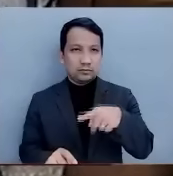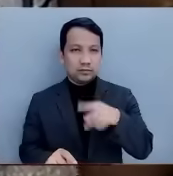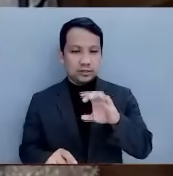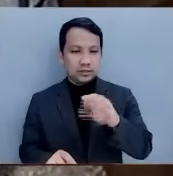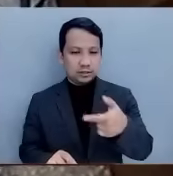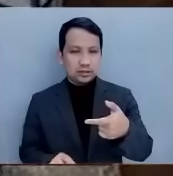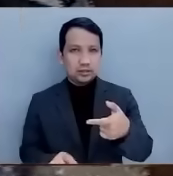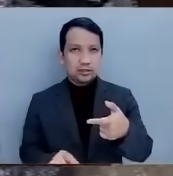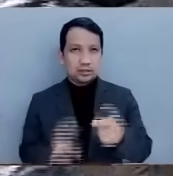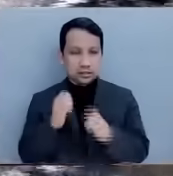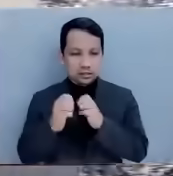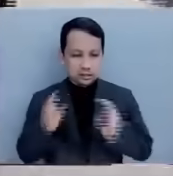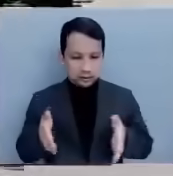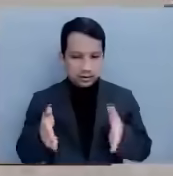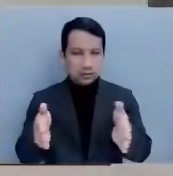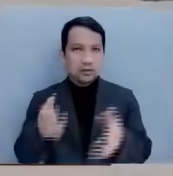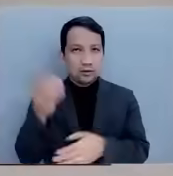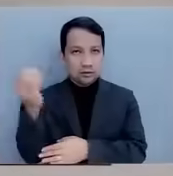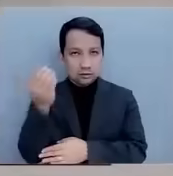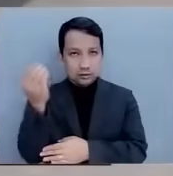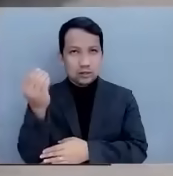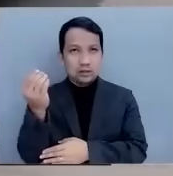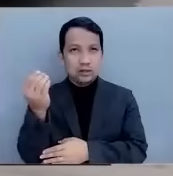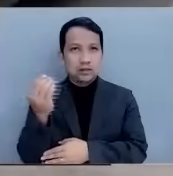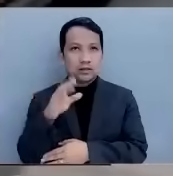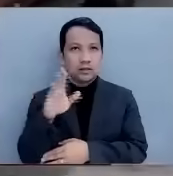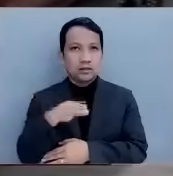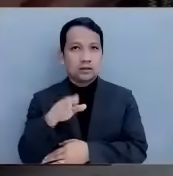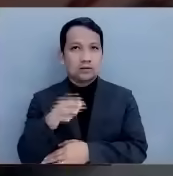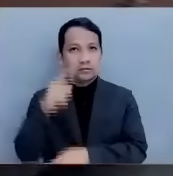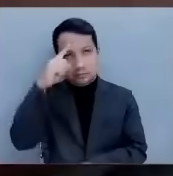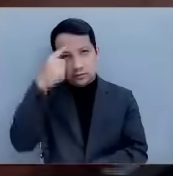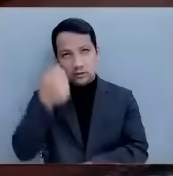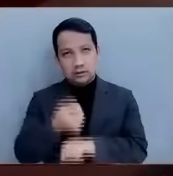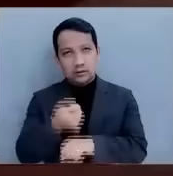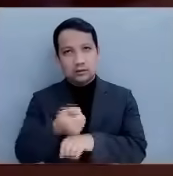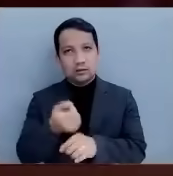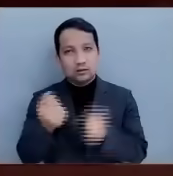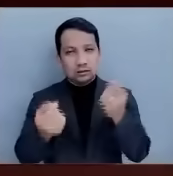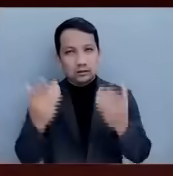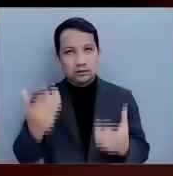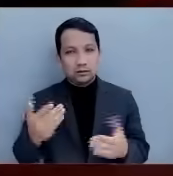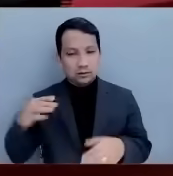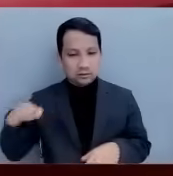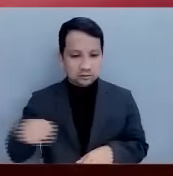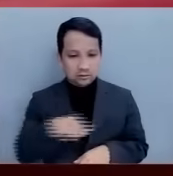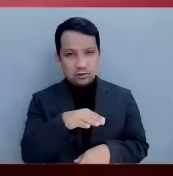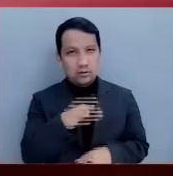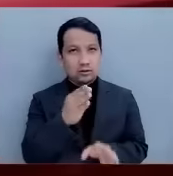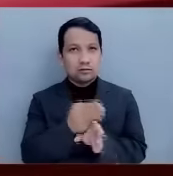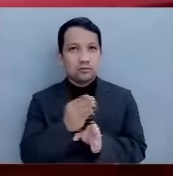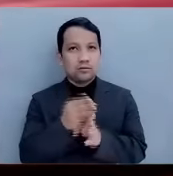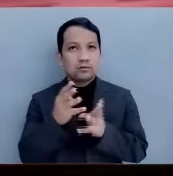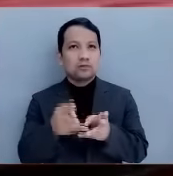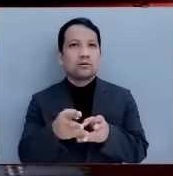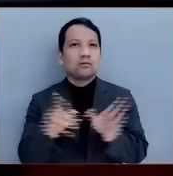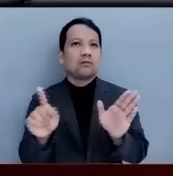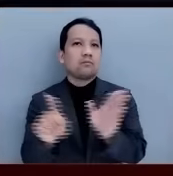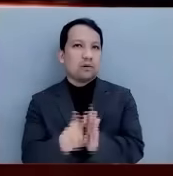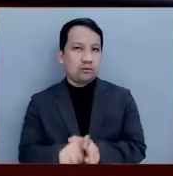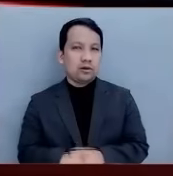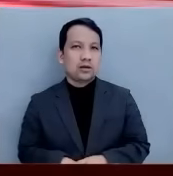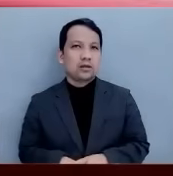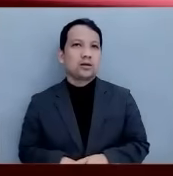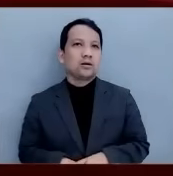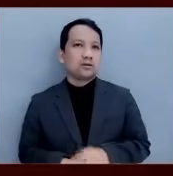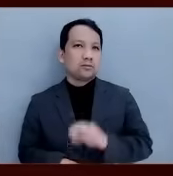EDSA Carousel sa May Ortigas Flyover. Sinita nila ang mga pasaway na driver na pilit pumapasok sa busway kahit pabawal.